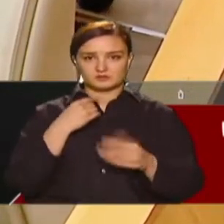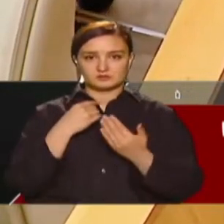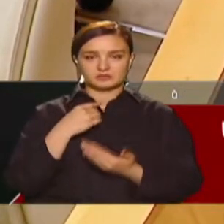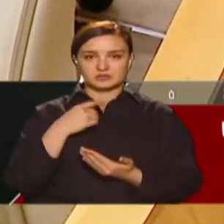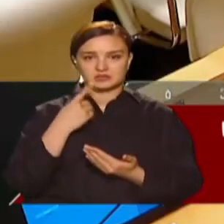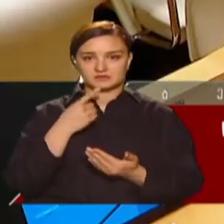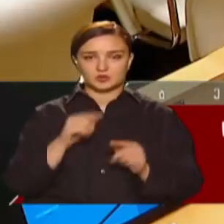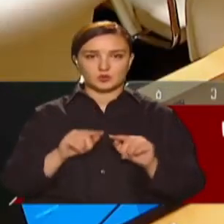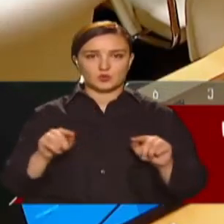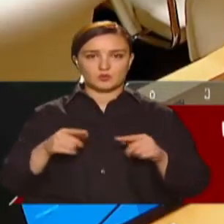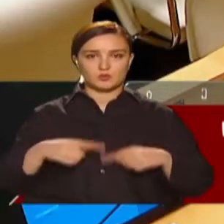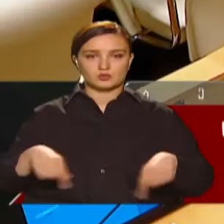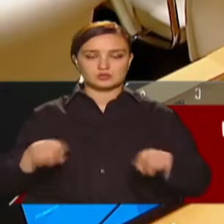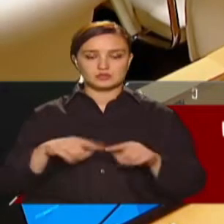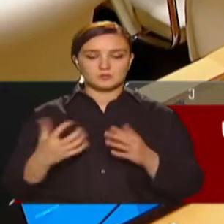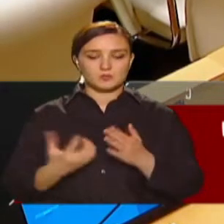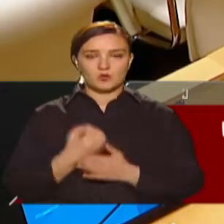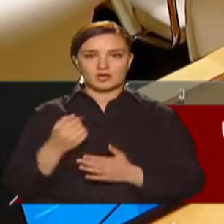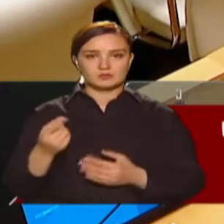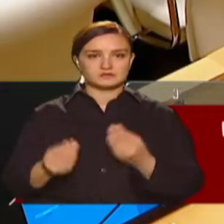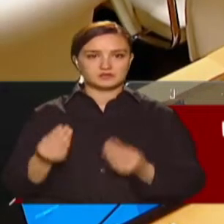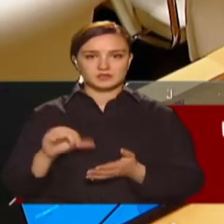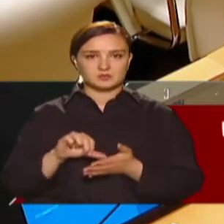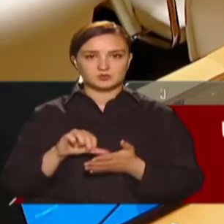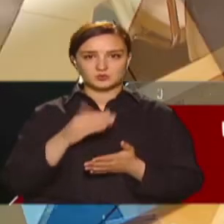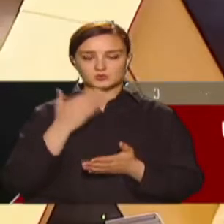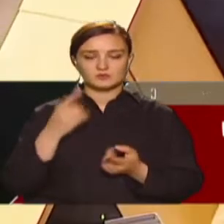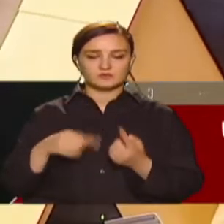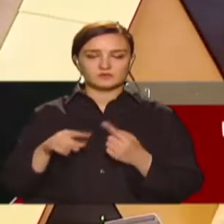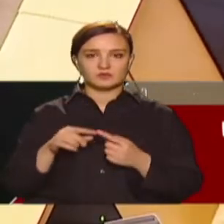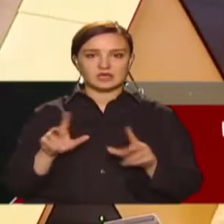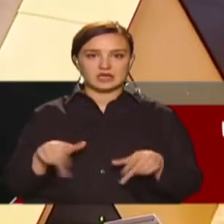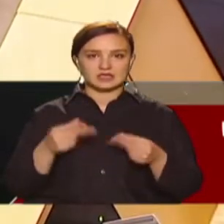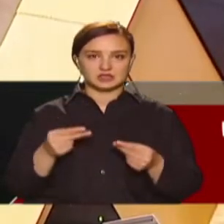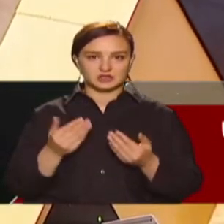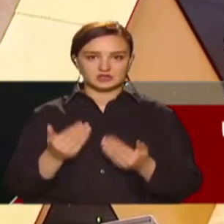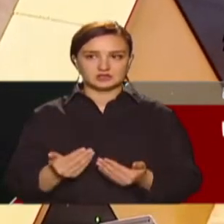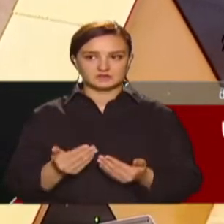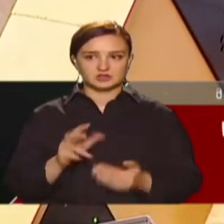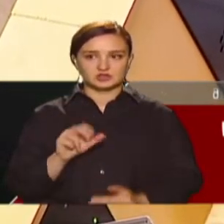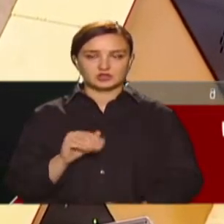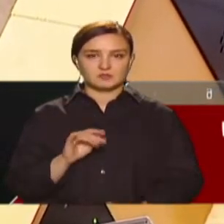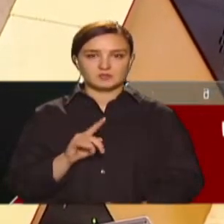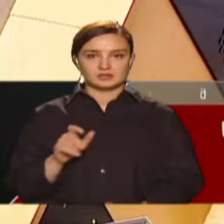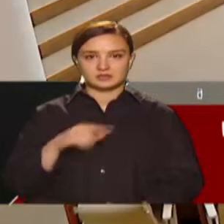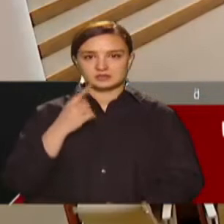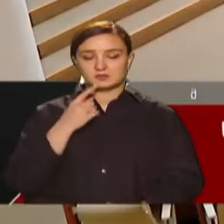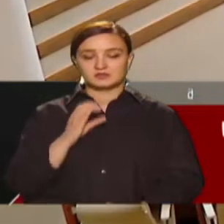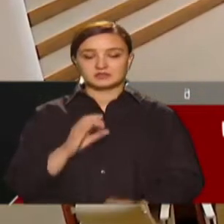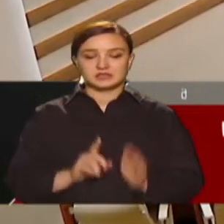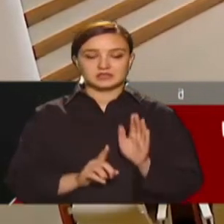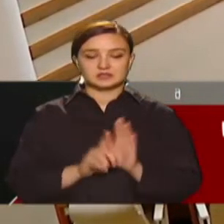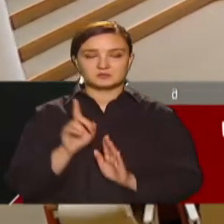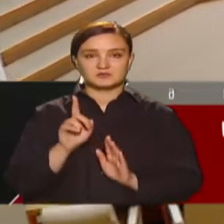თქმით, ოპოზიცია მოგებისთვის არ თამაშობს, უმეტესობა თამაშობს გადარჩენისთვის. Ჯაფარიძე აცხადებს, რომ